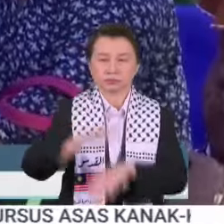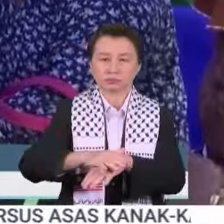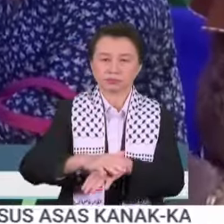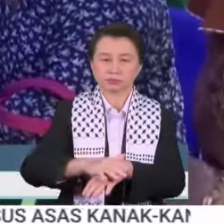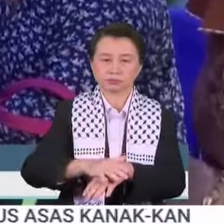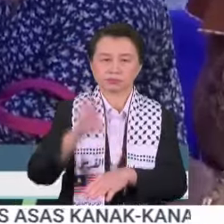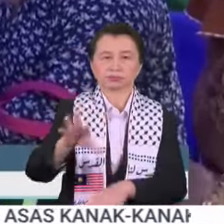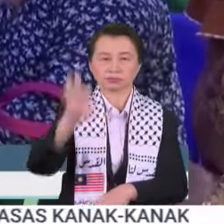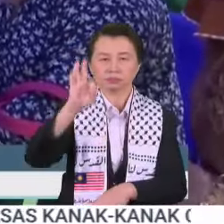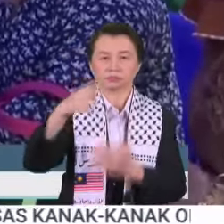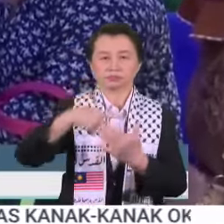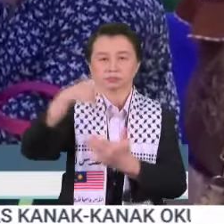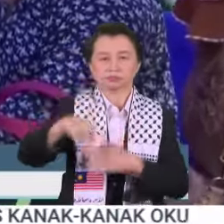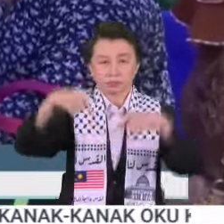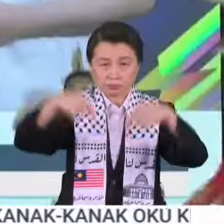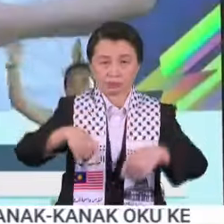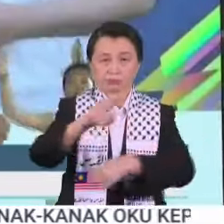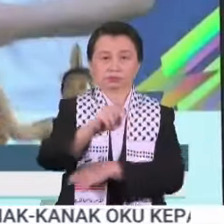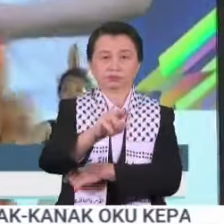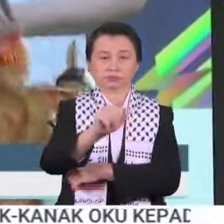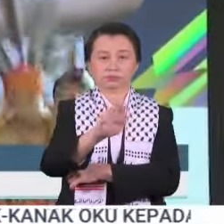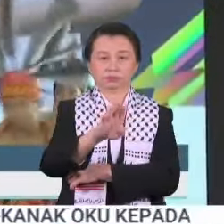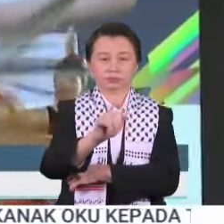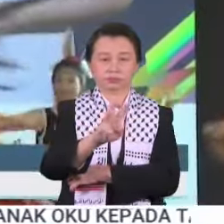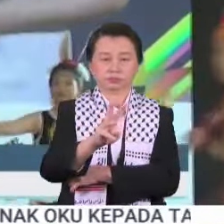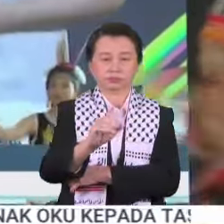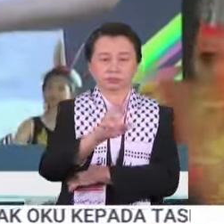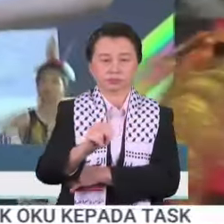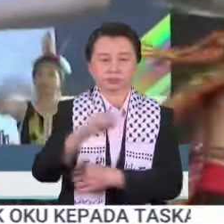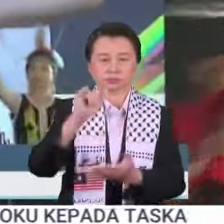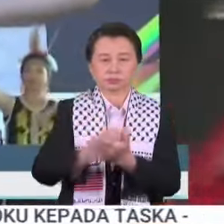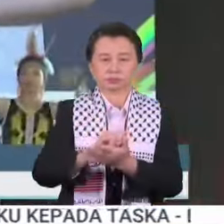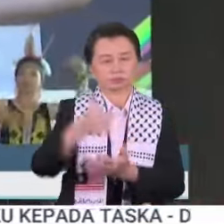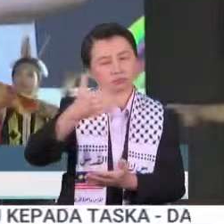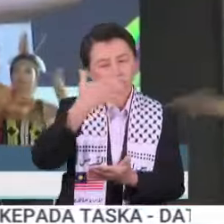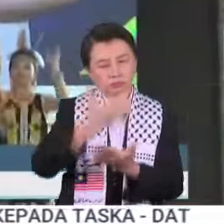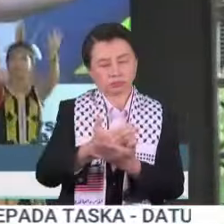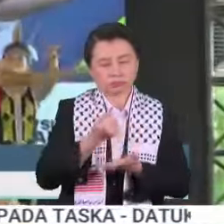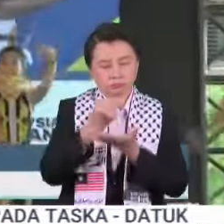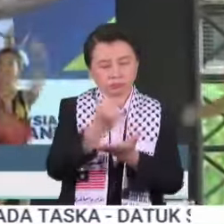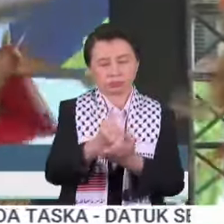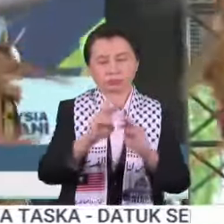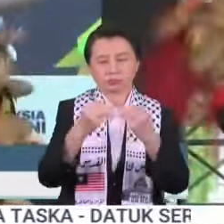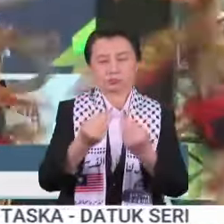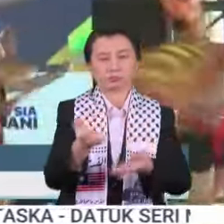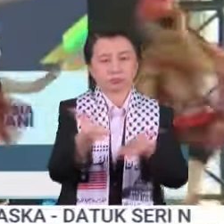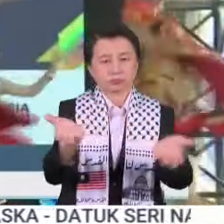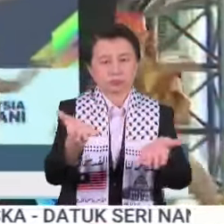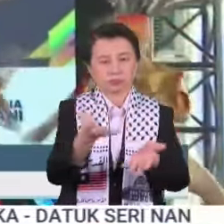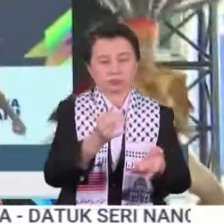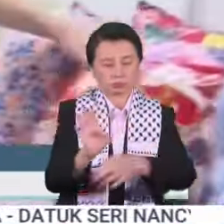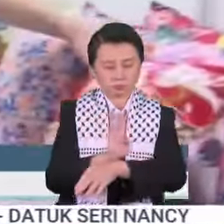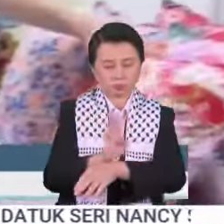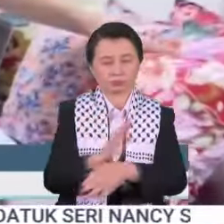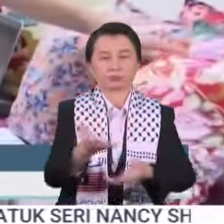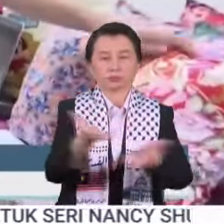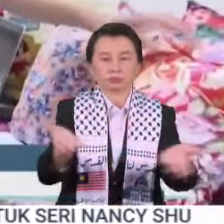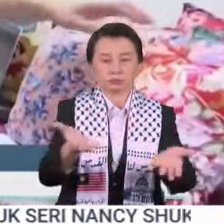pemilihan program tersebut di Nabawan. Katanya ia merupakan platform terbaik membantu masyarakat setempat dan usahawan